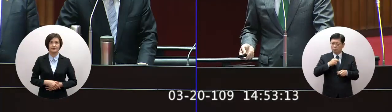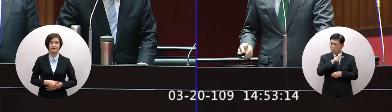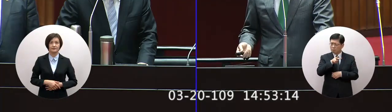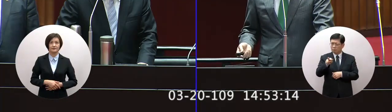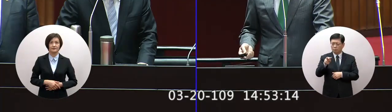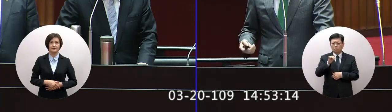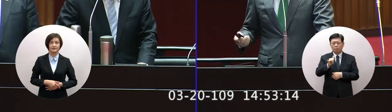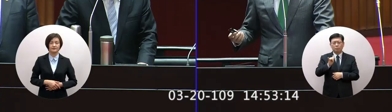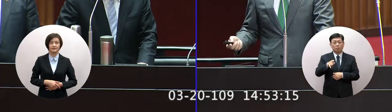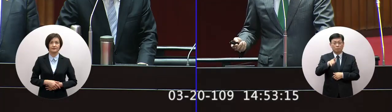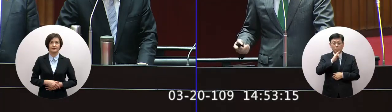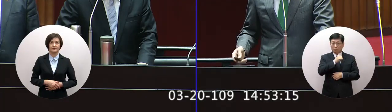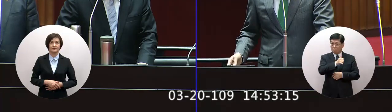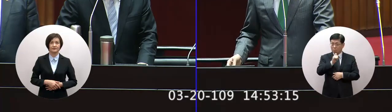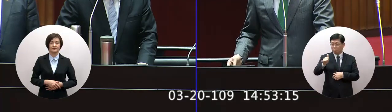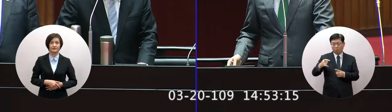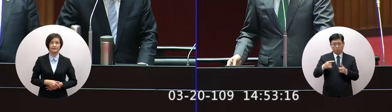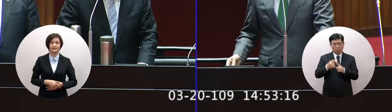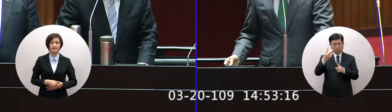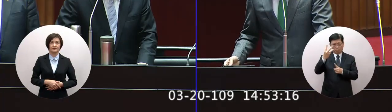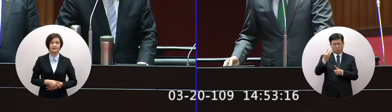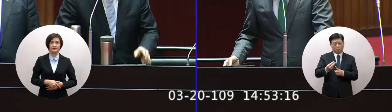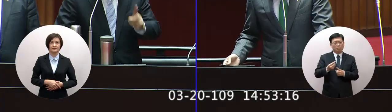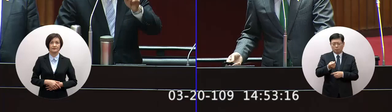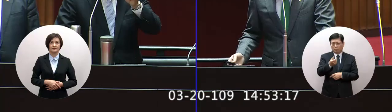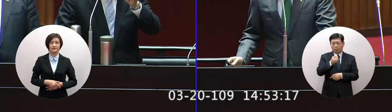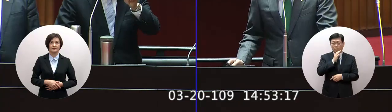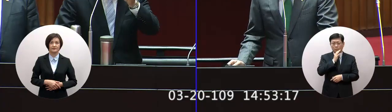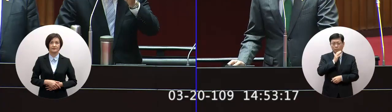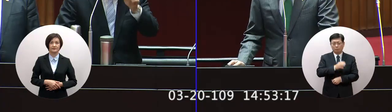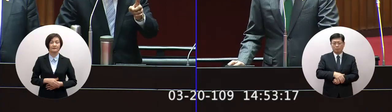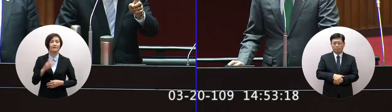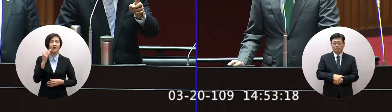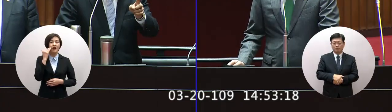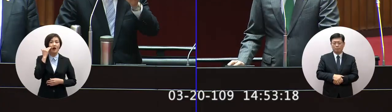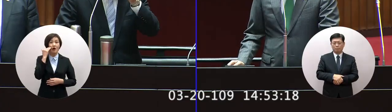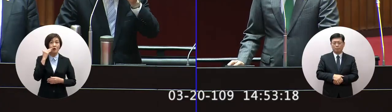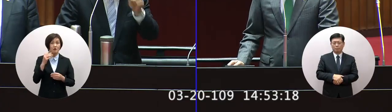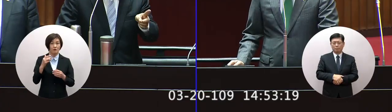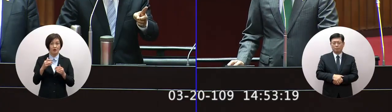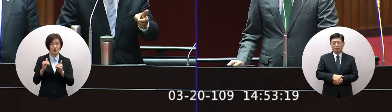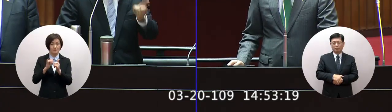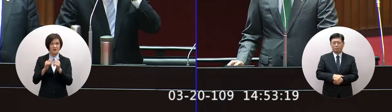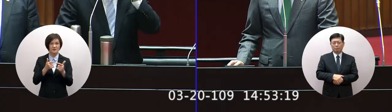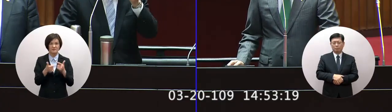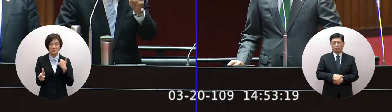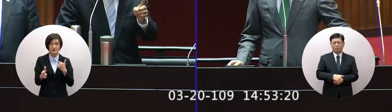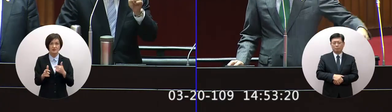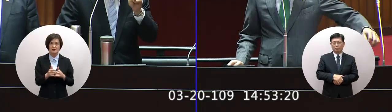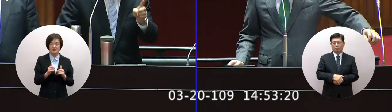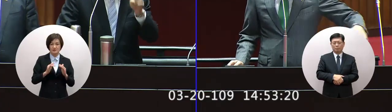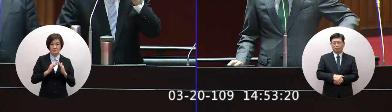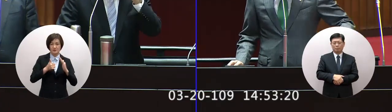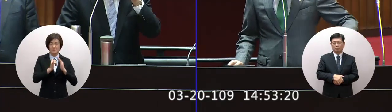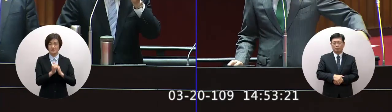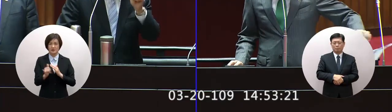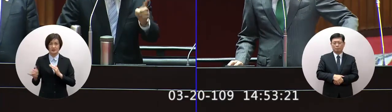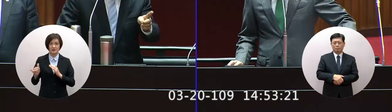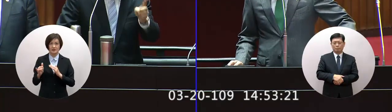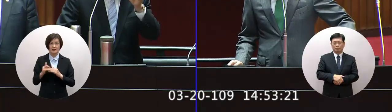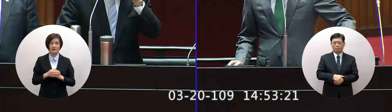看得出来，这种所谓爬爬照的情况相对来讲是有限的，没错吧？ 如果不配合而是爬爬照的，或者违